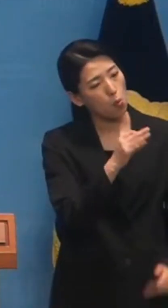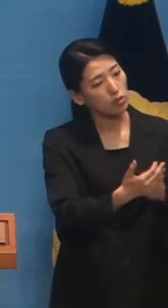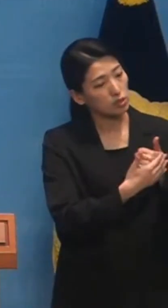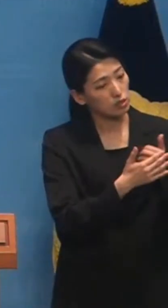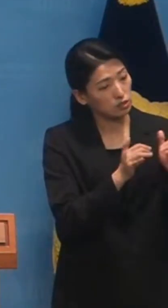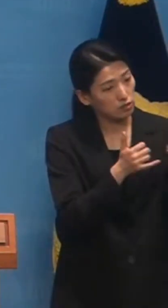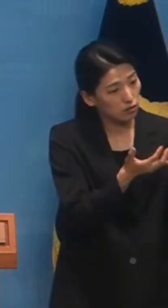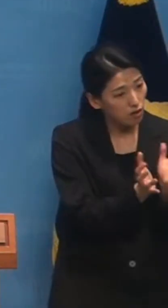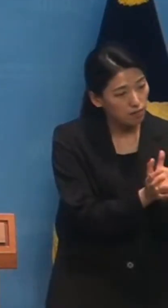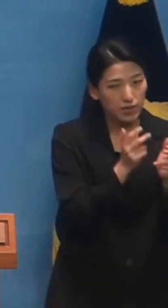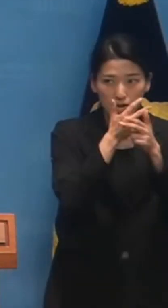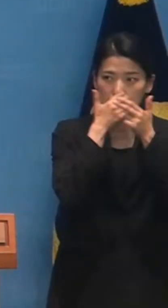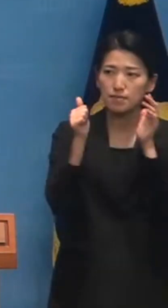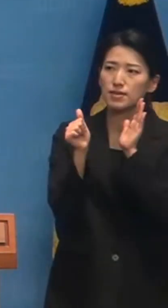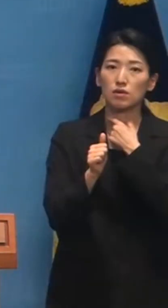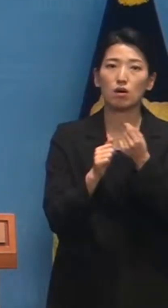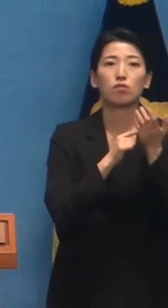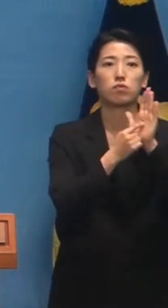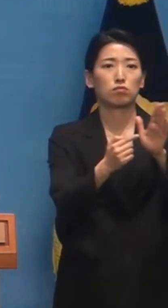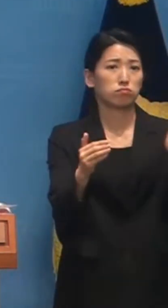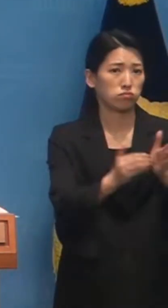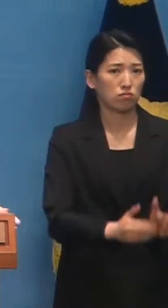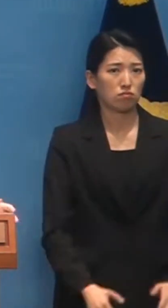대한 지지 선언을 하기도 하였습니다.